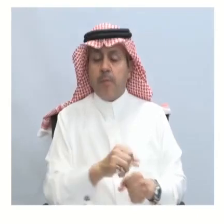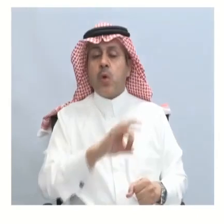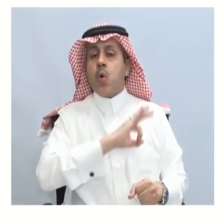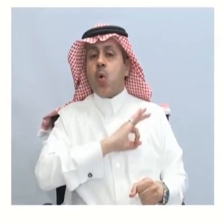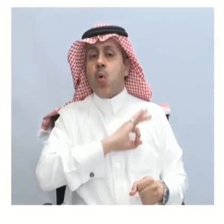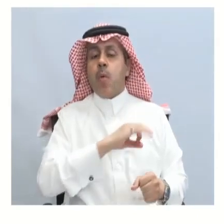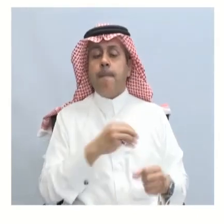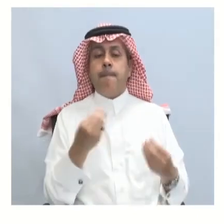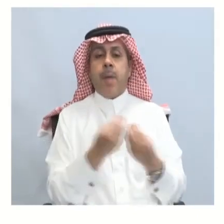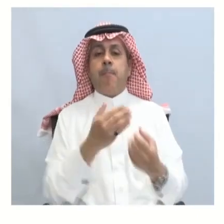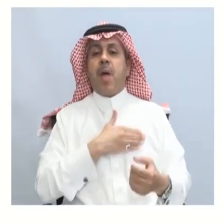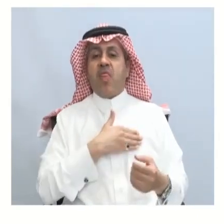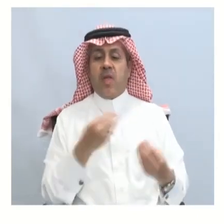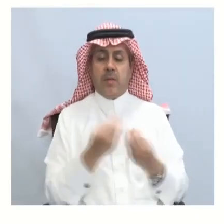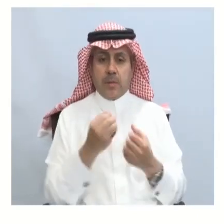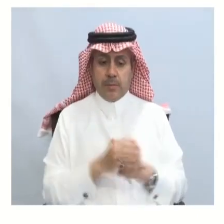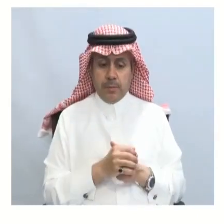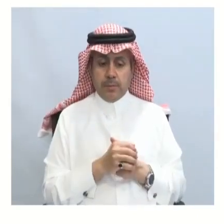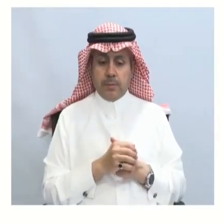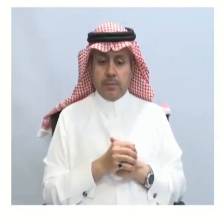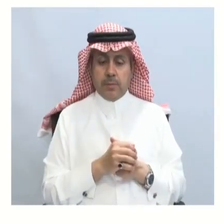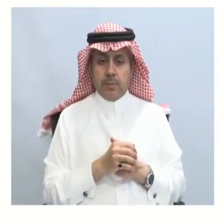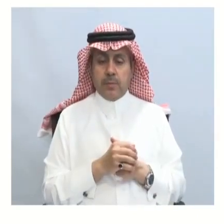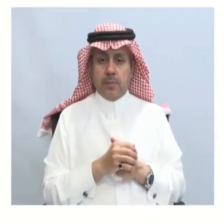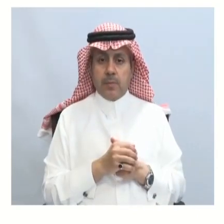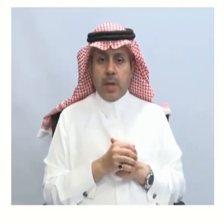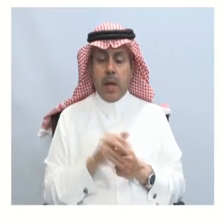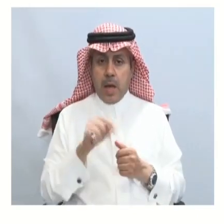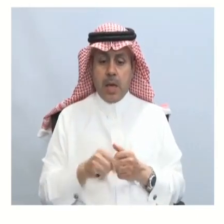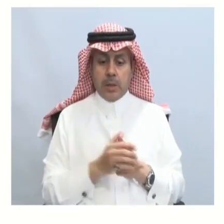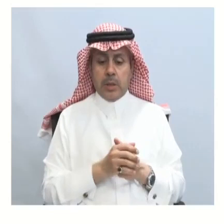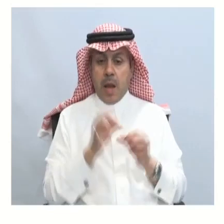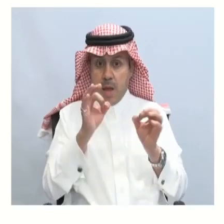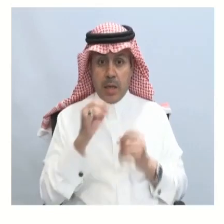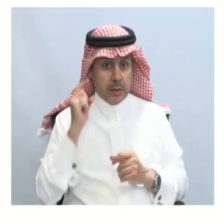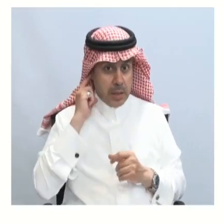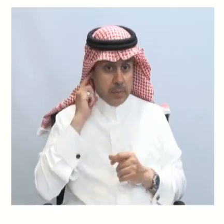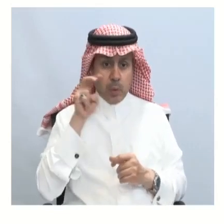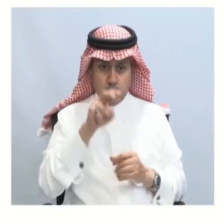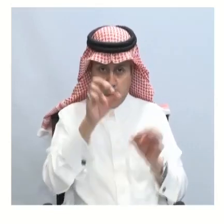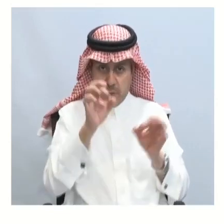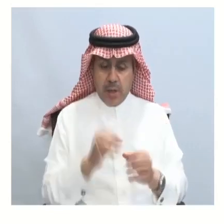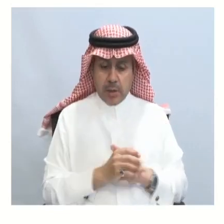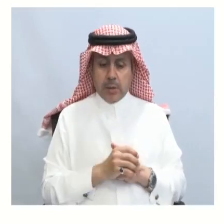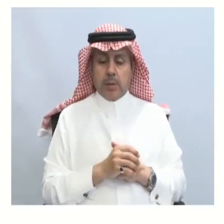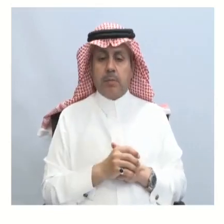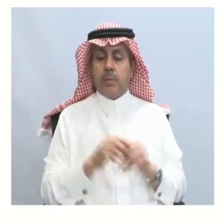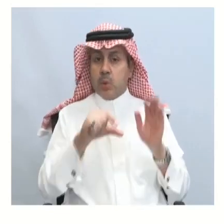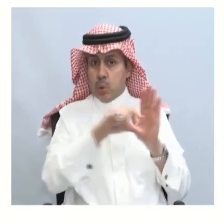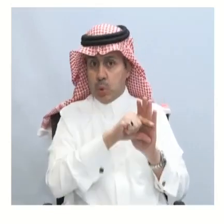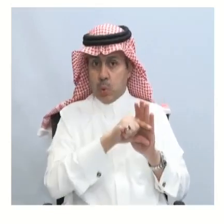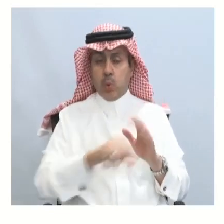والسنه والان سندخل الى الاستماع للقارئ وهو يقرا هذه الايات من سوره